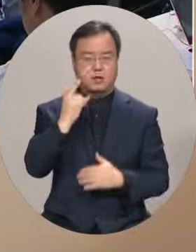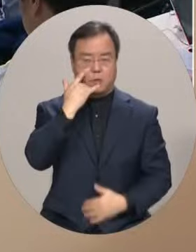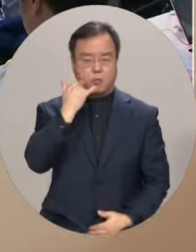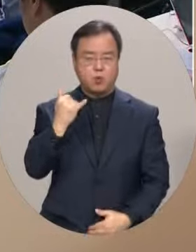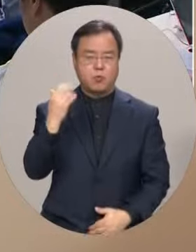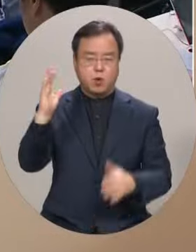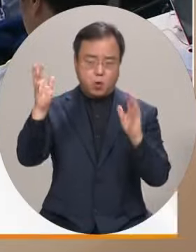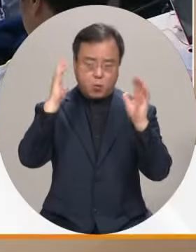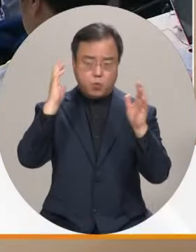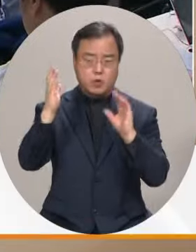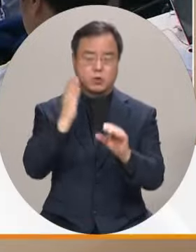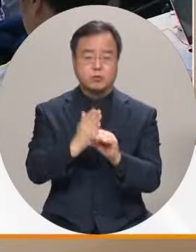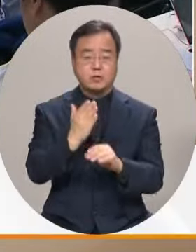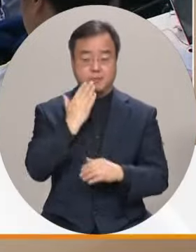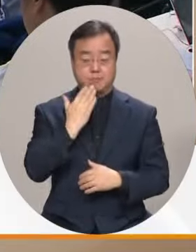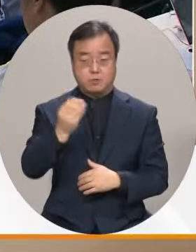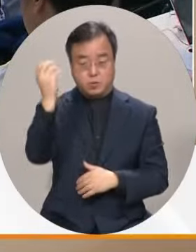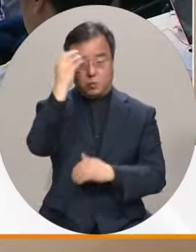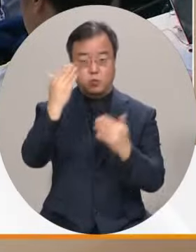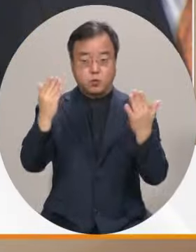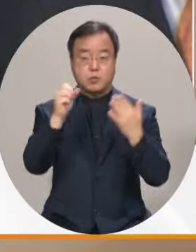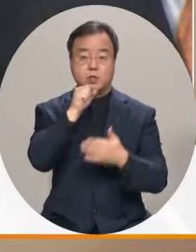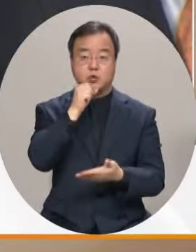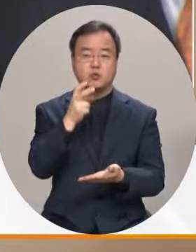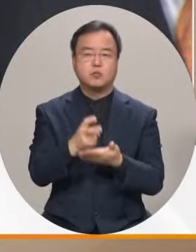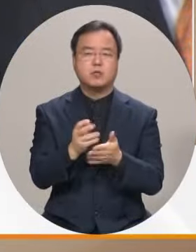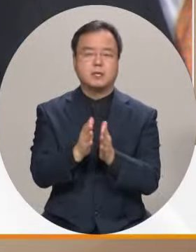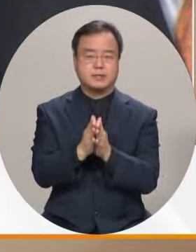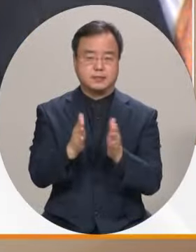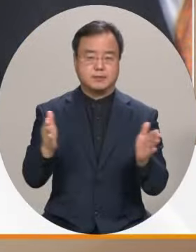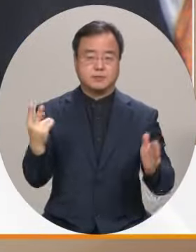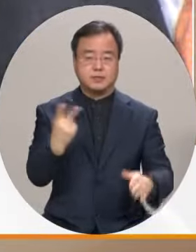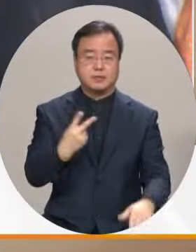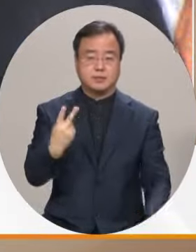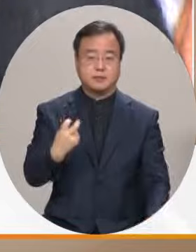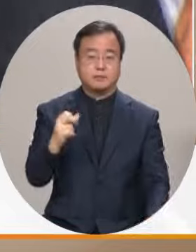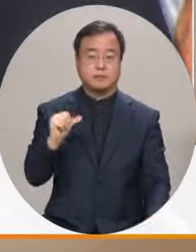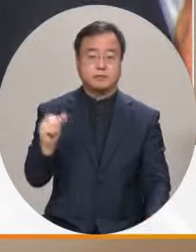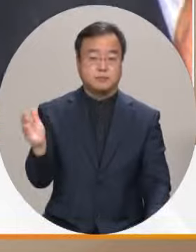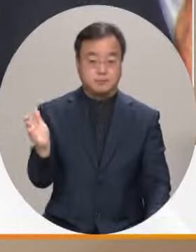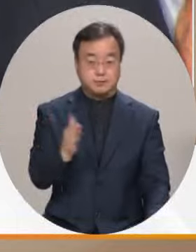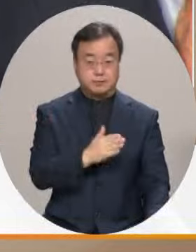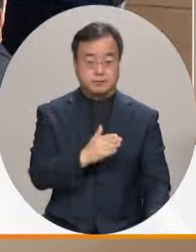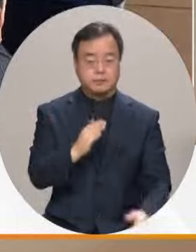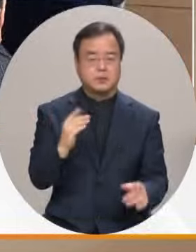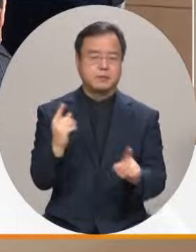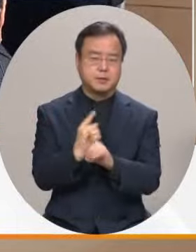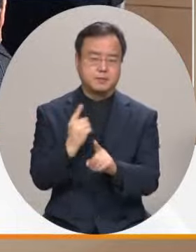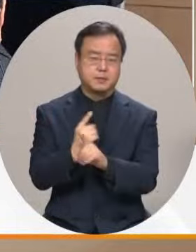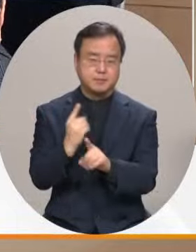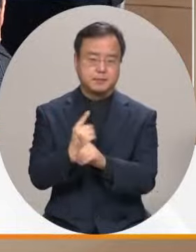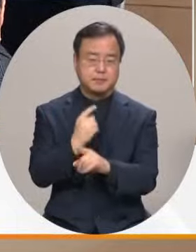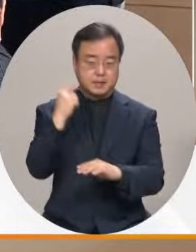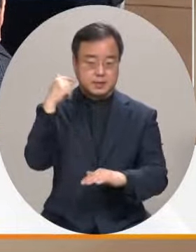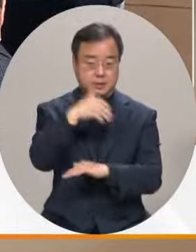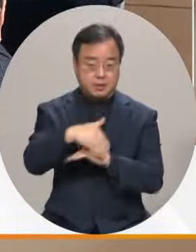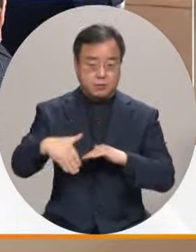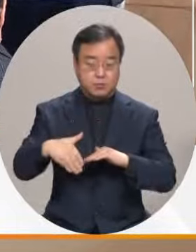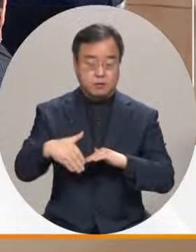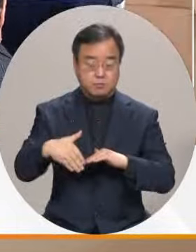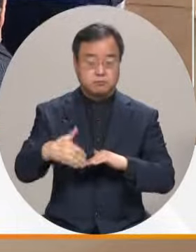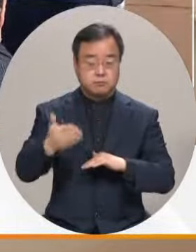때문에 고교 학점제가 전면 도입되는 2025년부터 전환을 하기로 했는데요 그런데